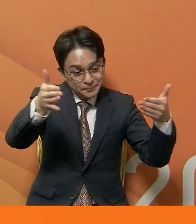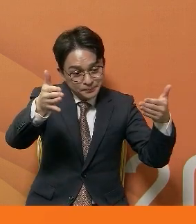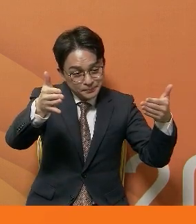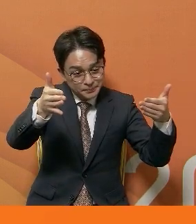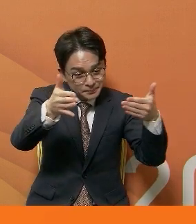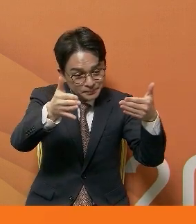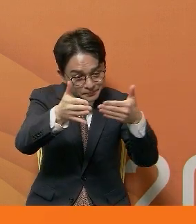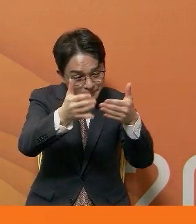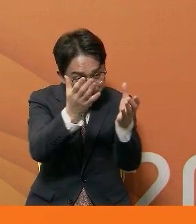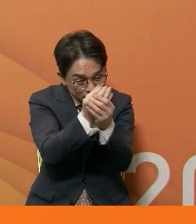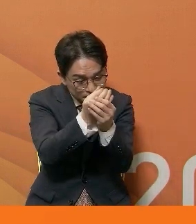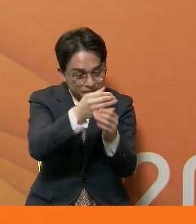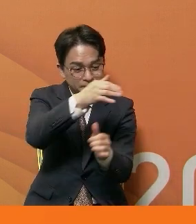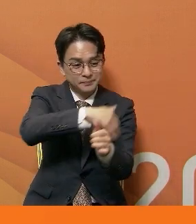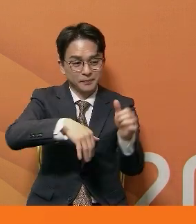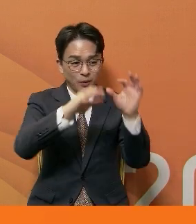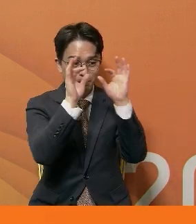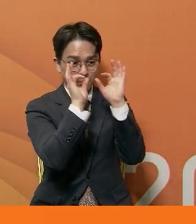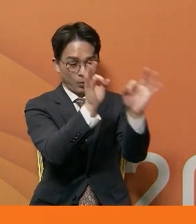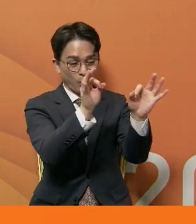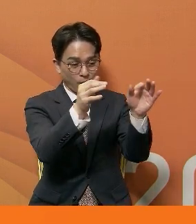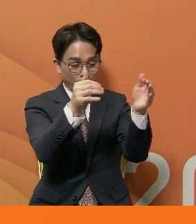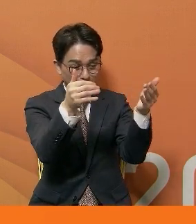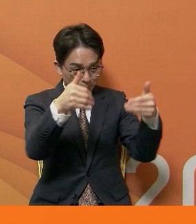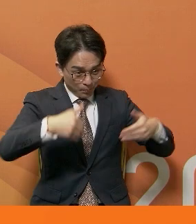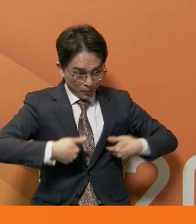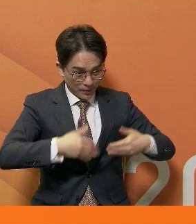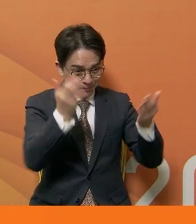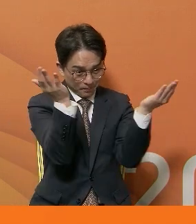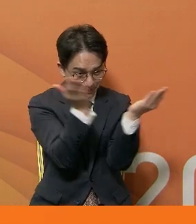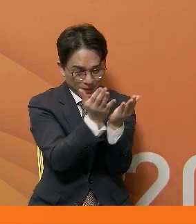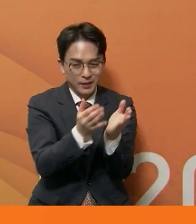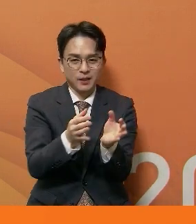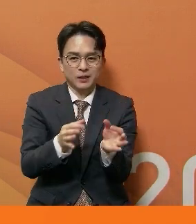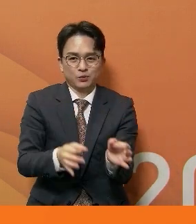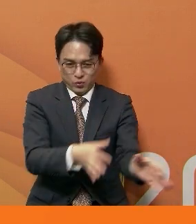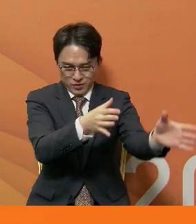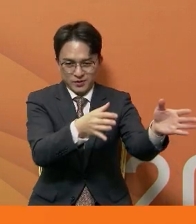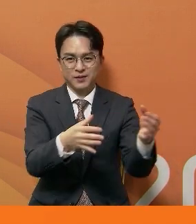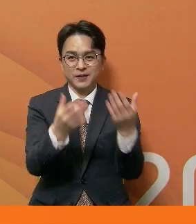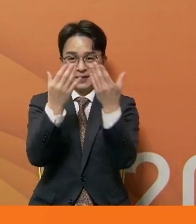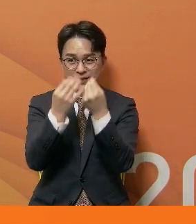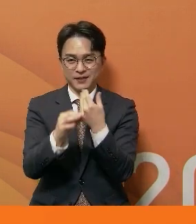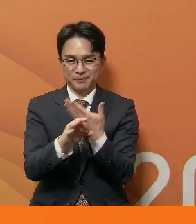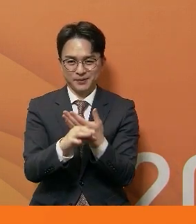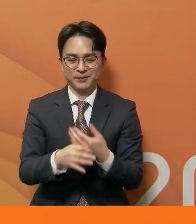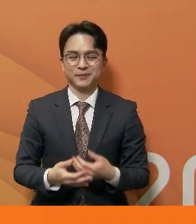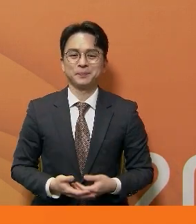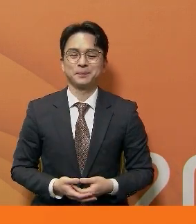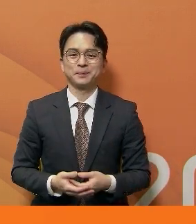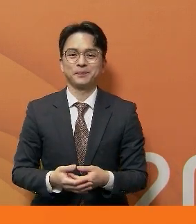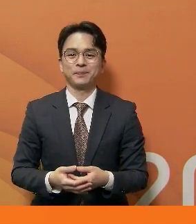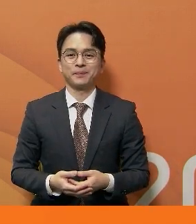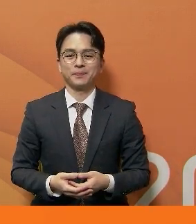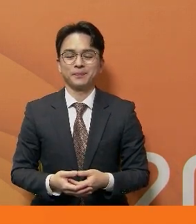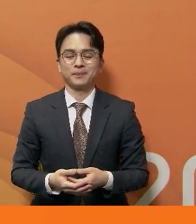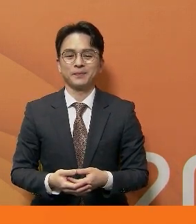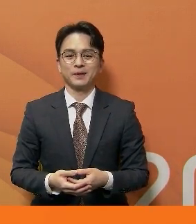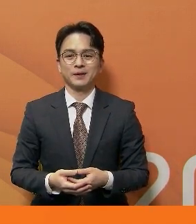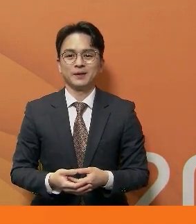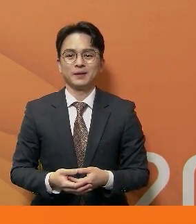선정을 해서 매칭지원을 할 예정입니다 예를 들어서 지금 만드시진